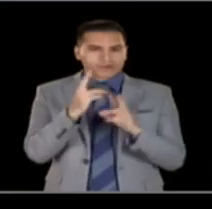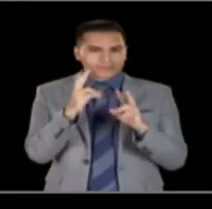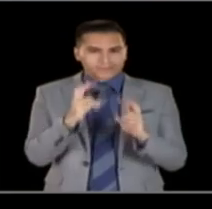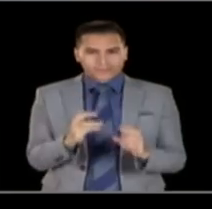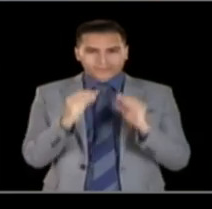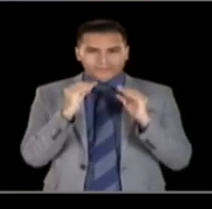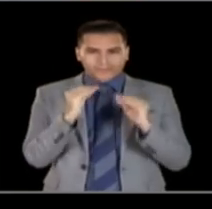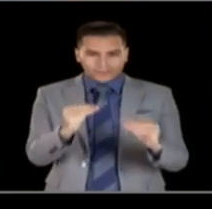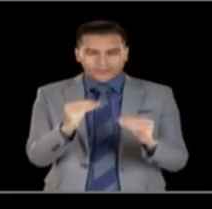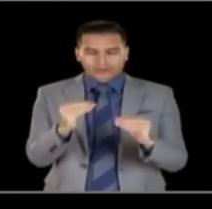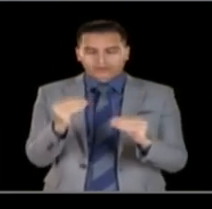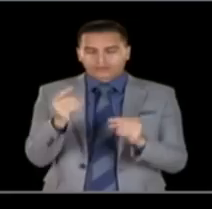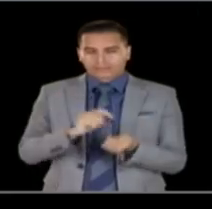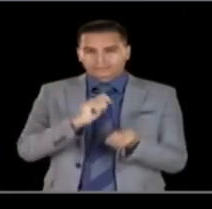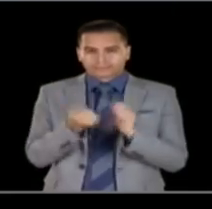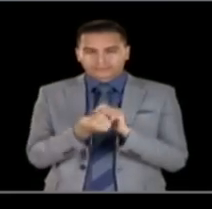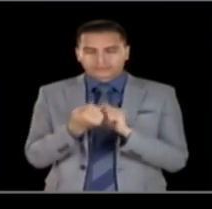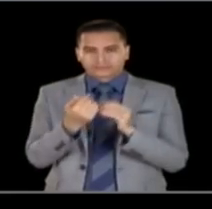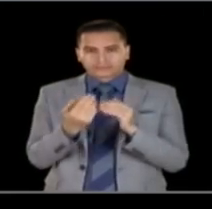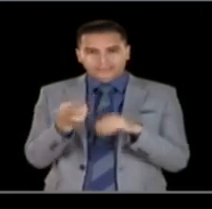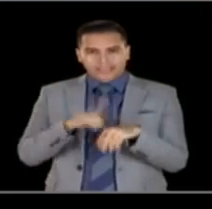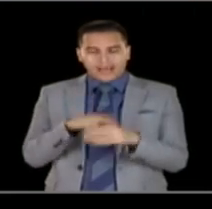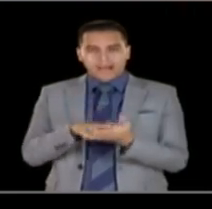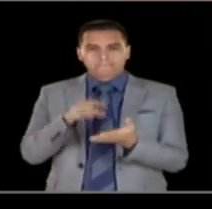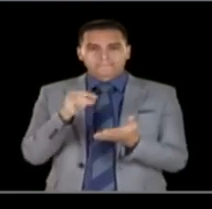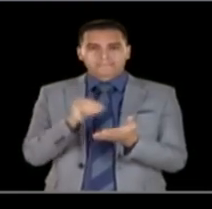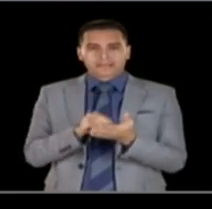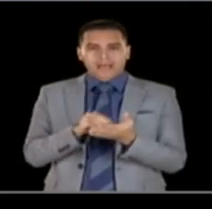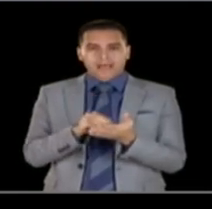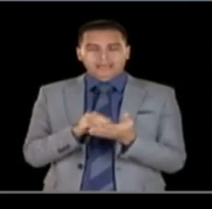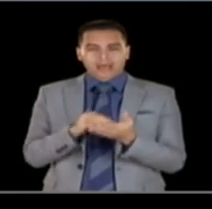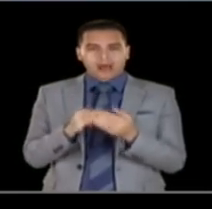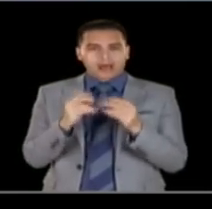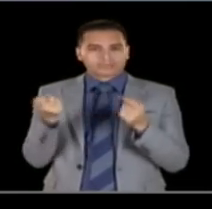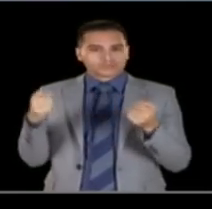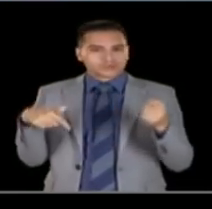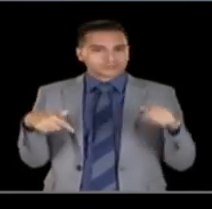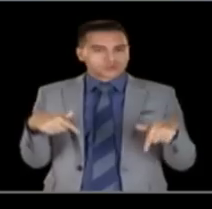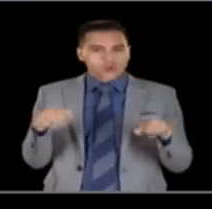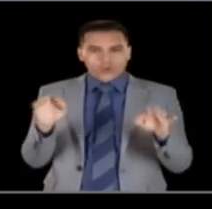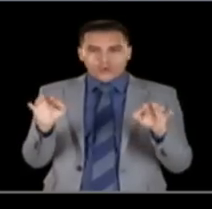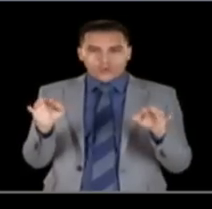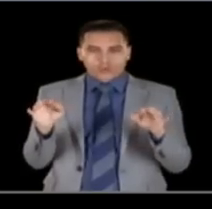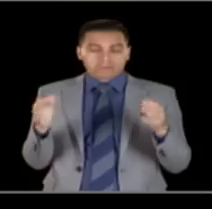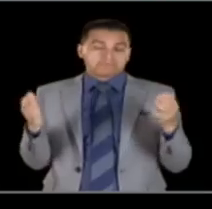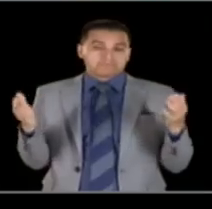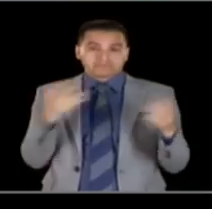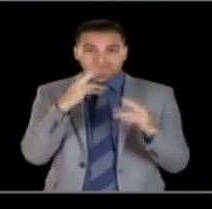هدي. المباراة رجعت لنقطة البداية. إجابة صحيحة.